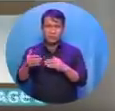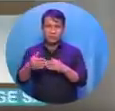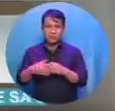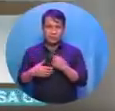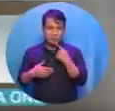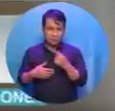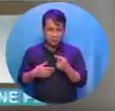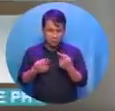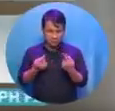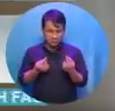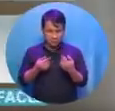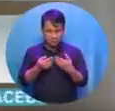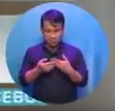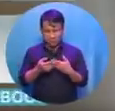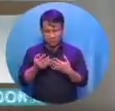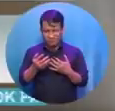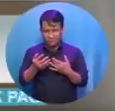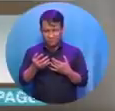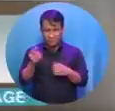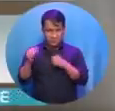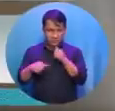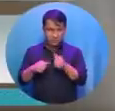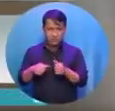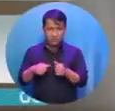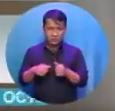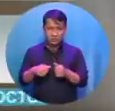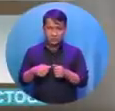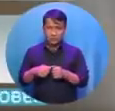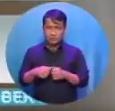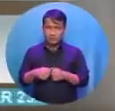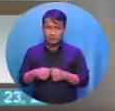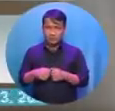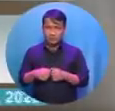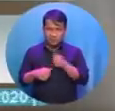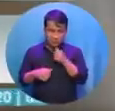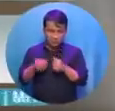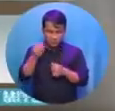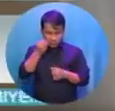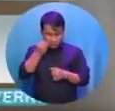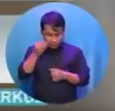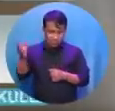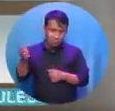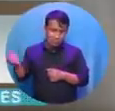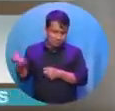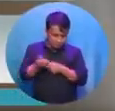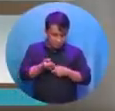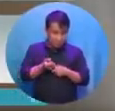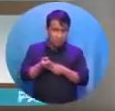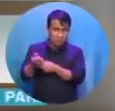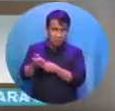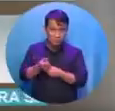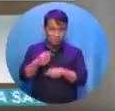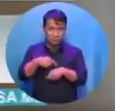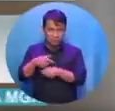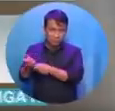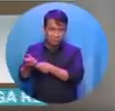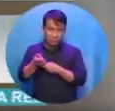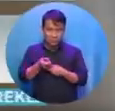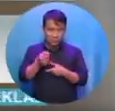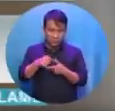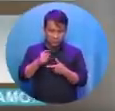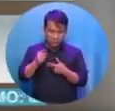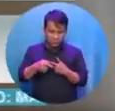Ano po dito, sir? Ano, yung hindi nga lang po ako nagpa-medical dahil napauwi ko po nung asawa ko nung oras na yun, sir. Pero